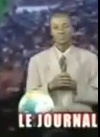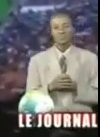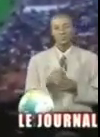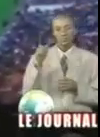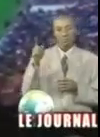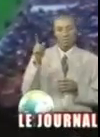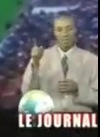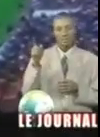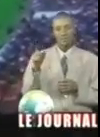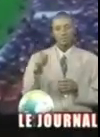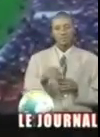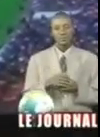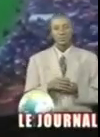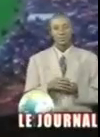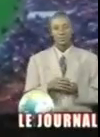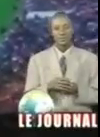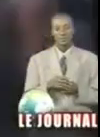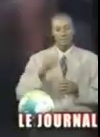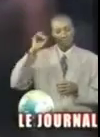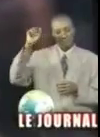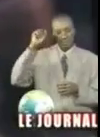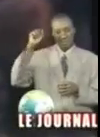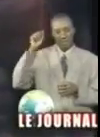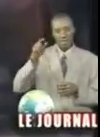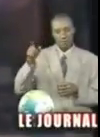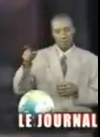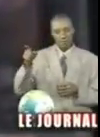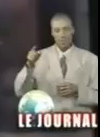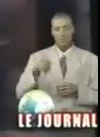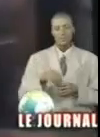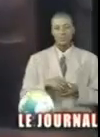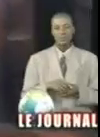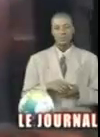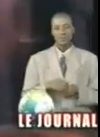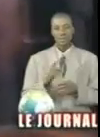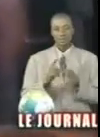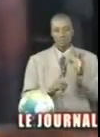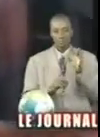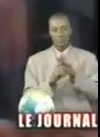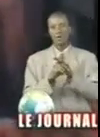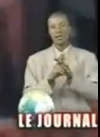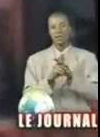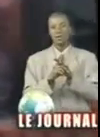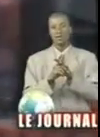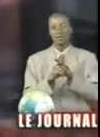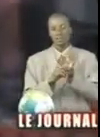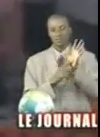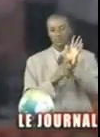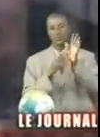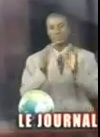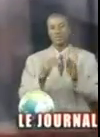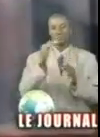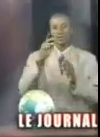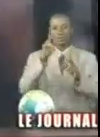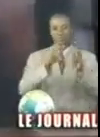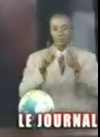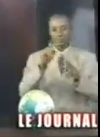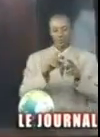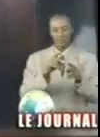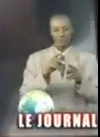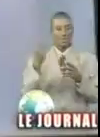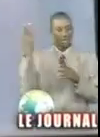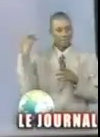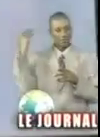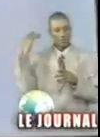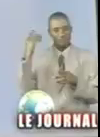là que Nelson Mandela avait effectué sa dernière apparition officielle en juillet 2010 lors de la Coupe du